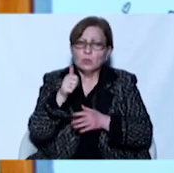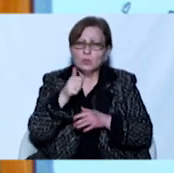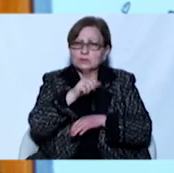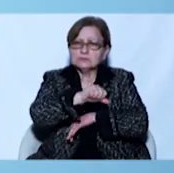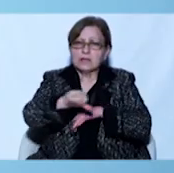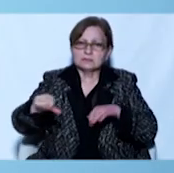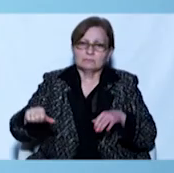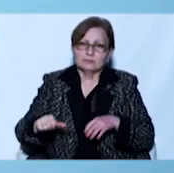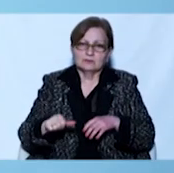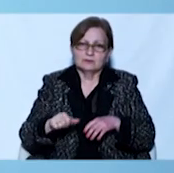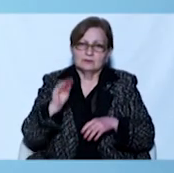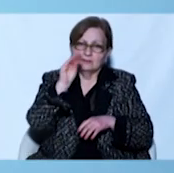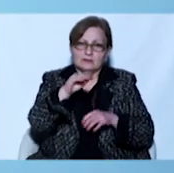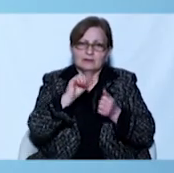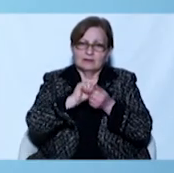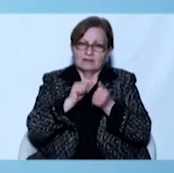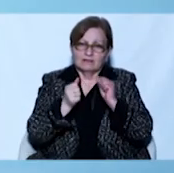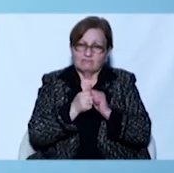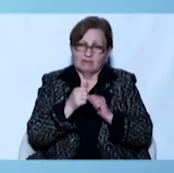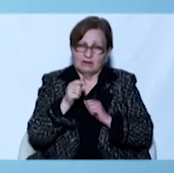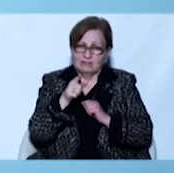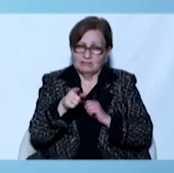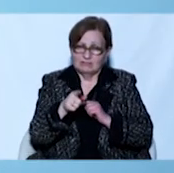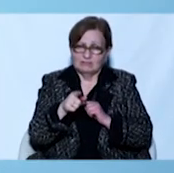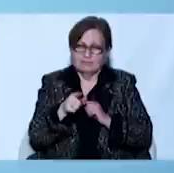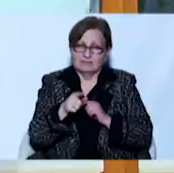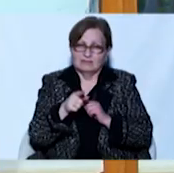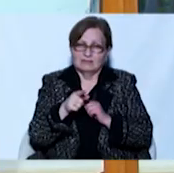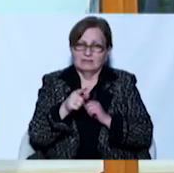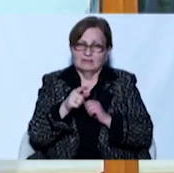სანაპირო? უნდა ჩავსვათ სწორი ფორმით სიტყვა ქვა.